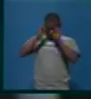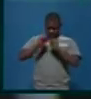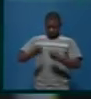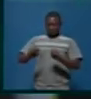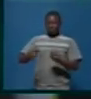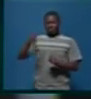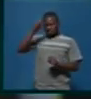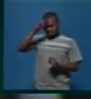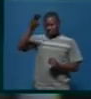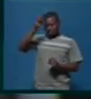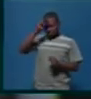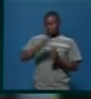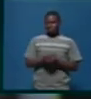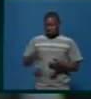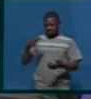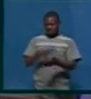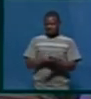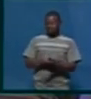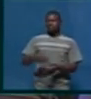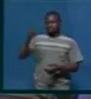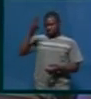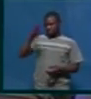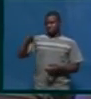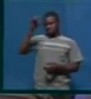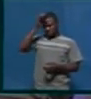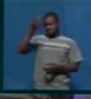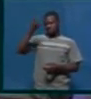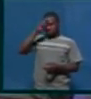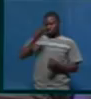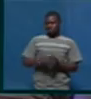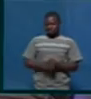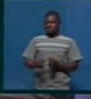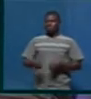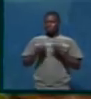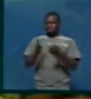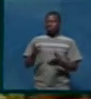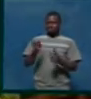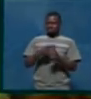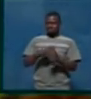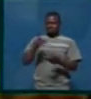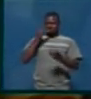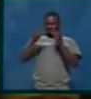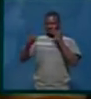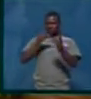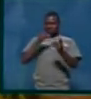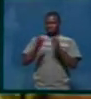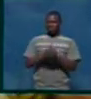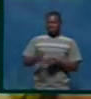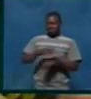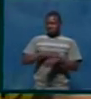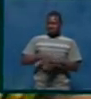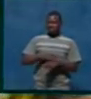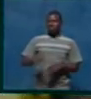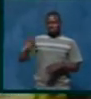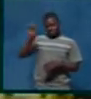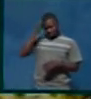Cyril Ramaphosa, le tout nouveau chef de l'État, devait donner sa première allocution. Un discours sur l'état d'une nation minée par la